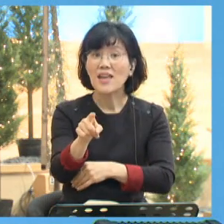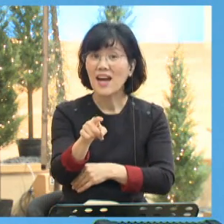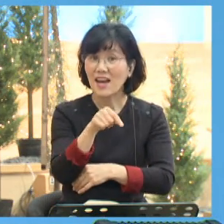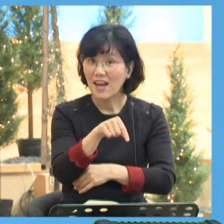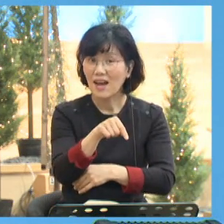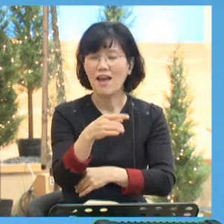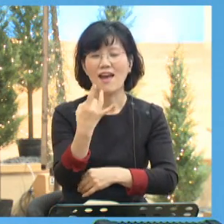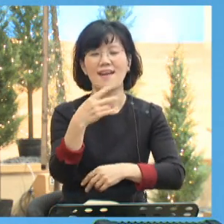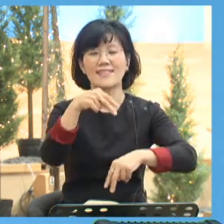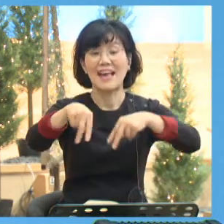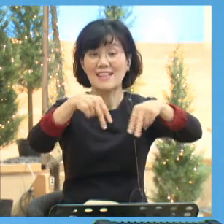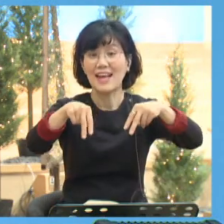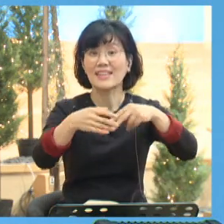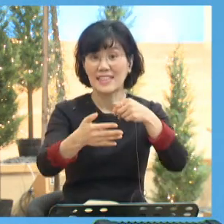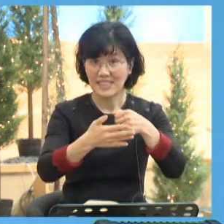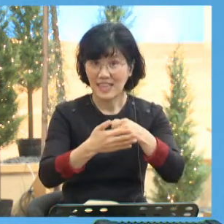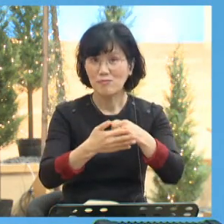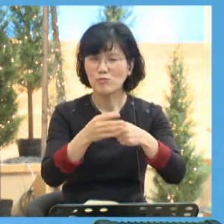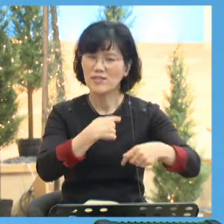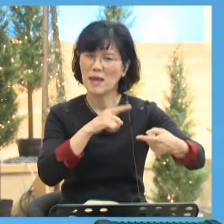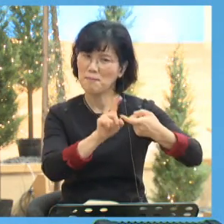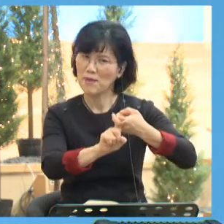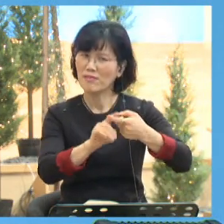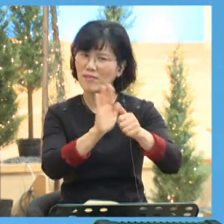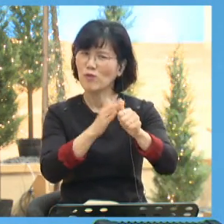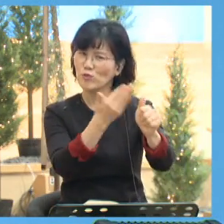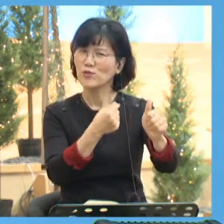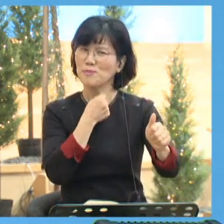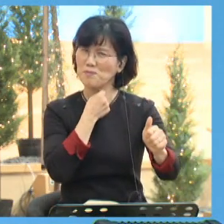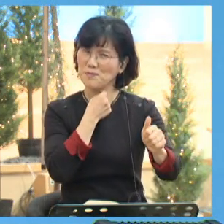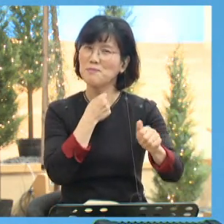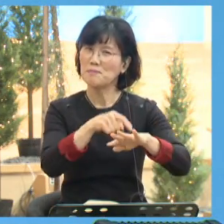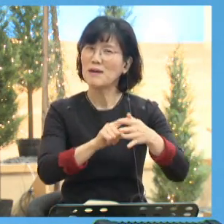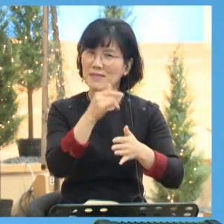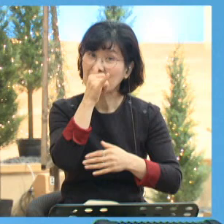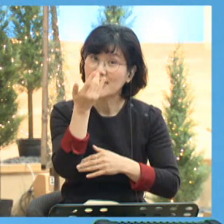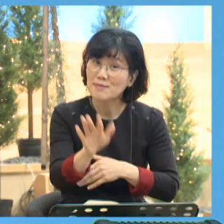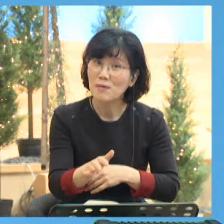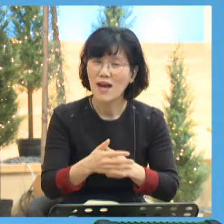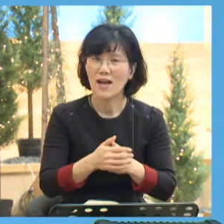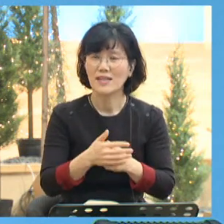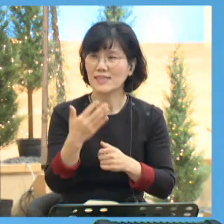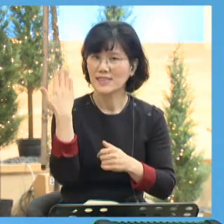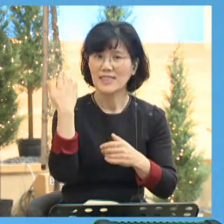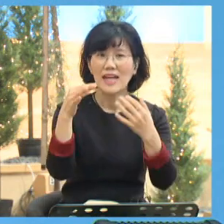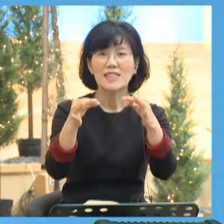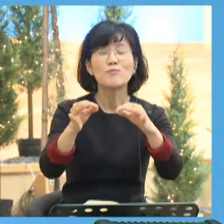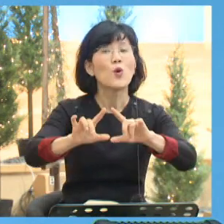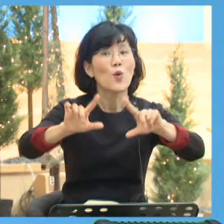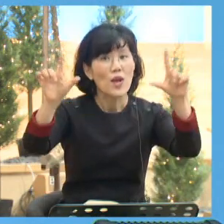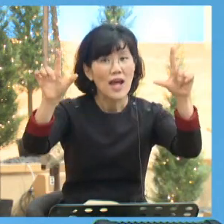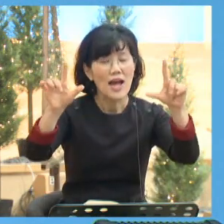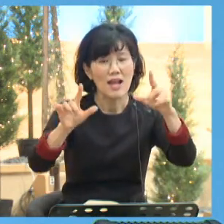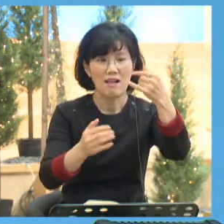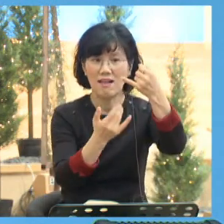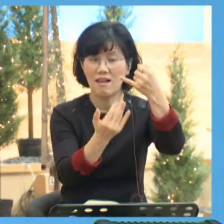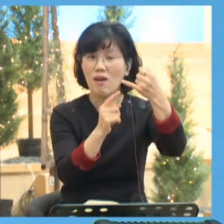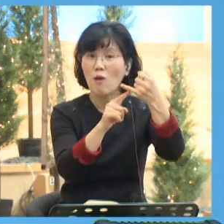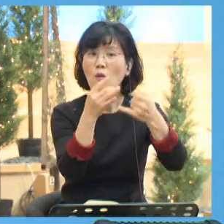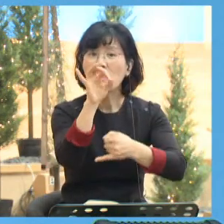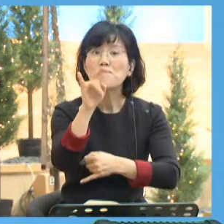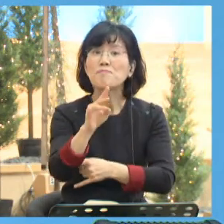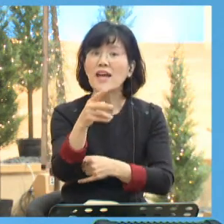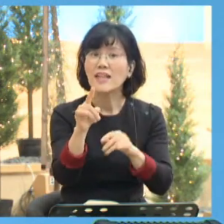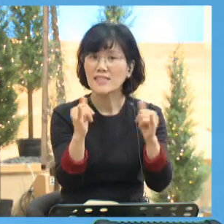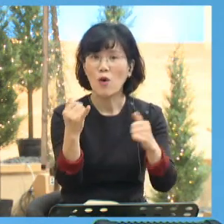옹호해 주고 그 편을 들어주고 싶은 마음이 있습니다 그리고 신앙 금요일 우리가 살펴봤습니다 뭐 입다가 원래 그런 사람이